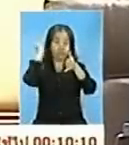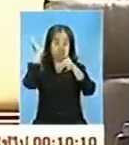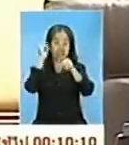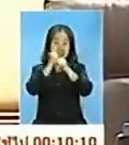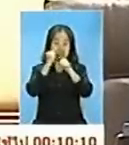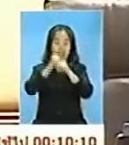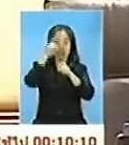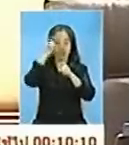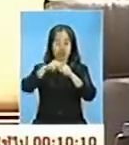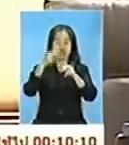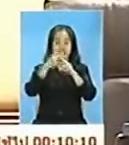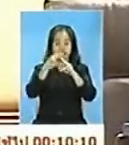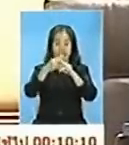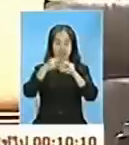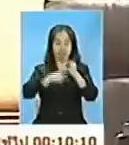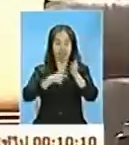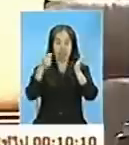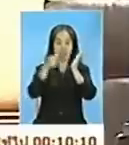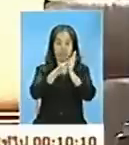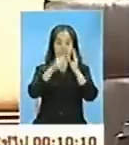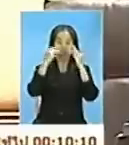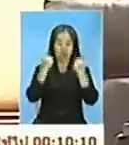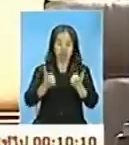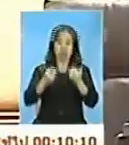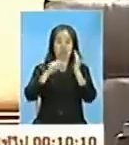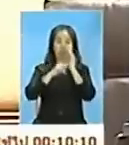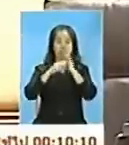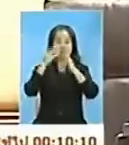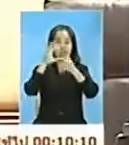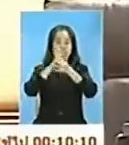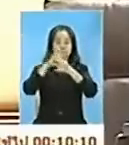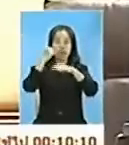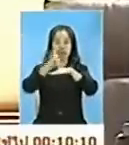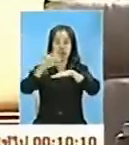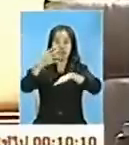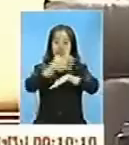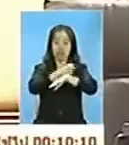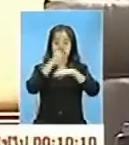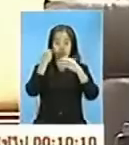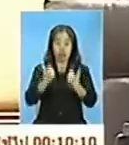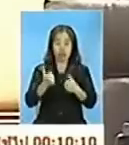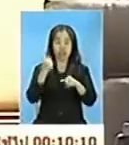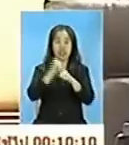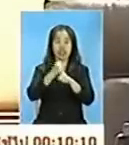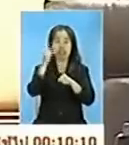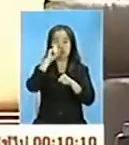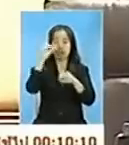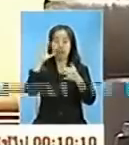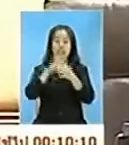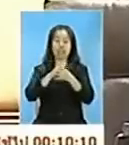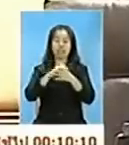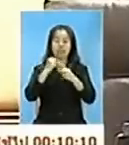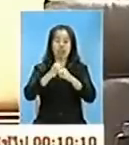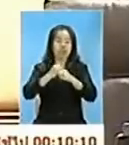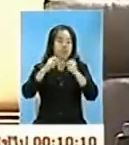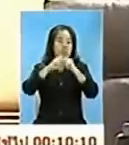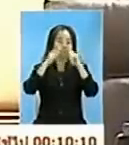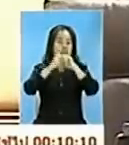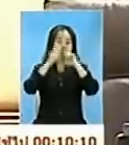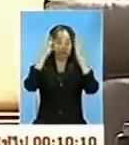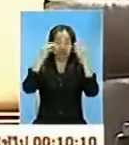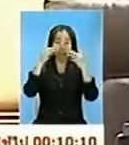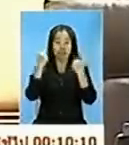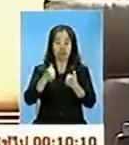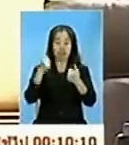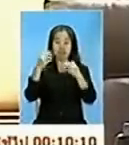างยิ่งการเมืองมาถึงเวลาแล้วครับณวันนี้ยุคกับอะไรเซชั่นผมยืนยันว่ายาเส